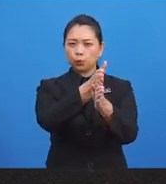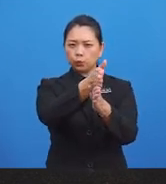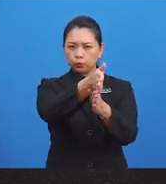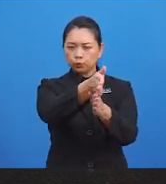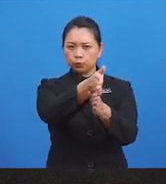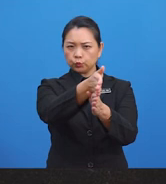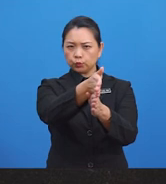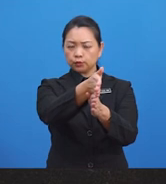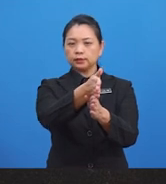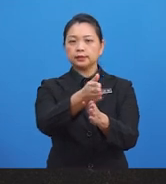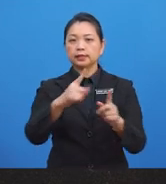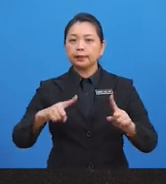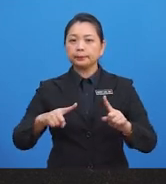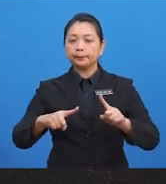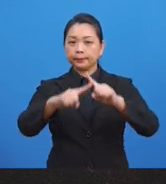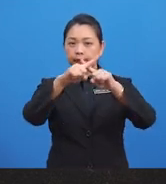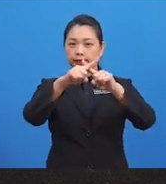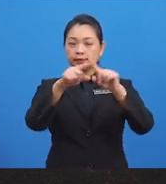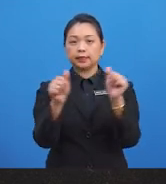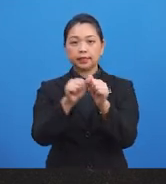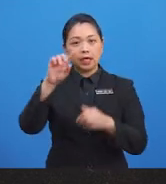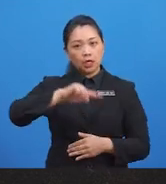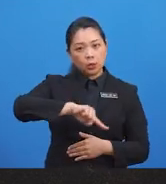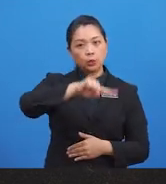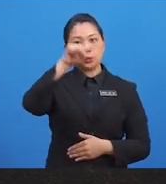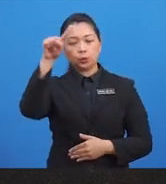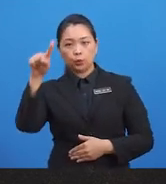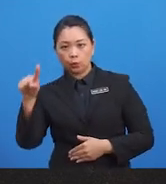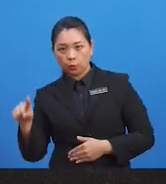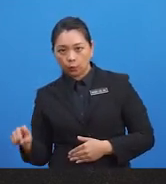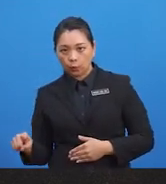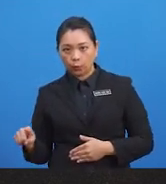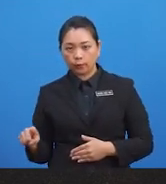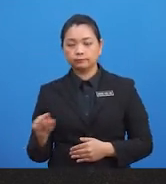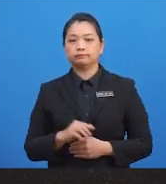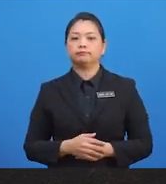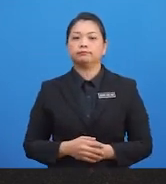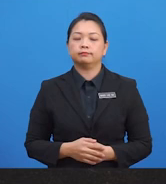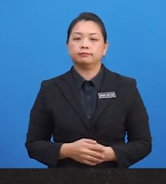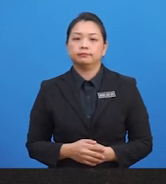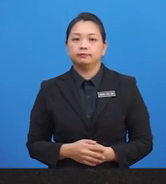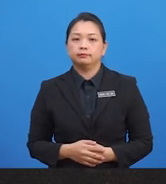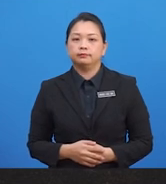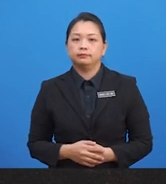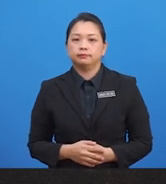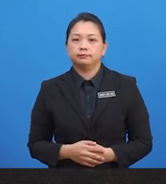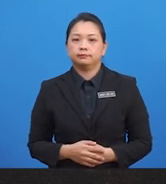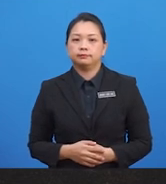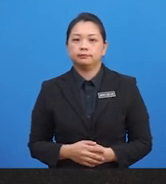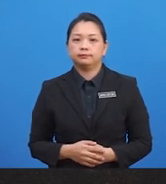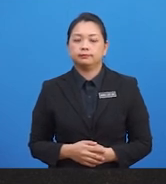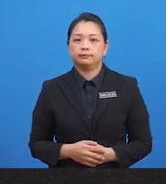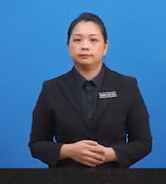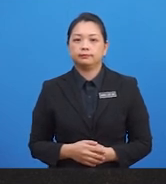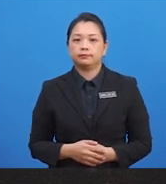lengkung Y sama dengan 6X tolak X kuasa 2 pada dua titik,